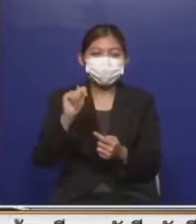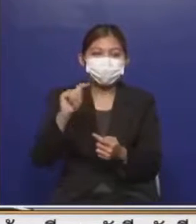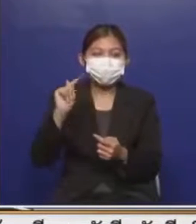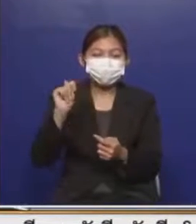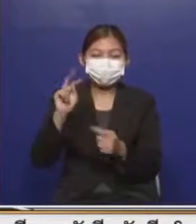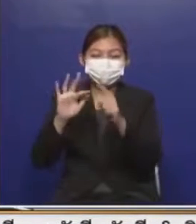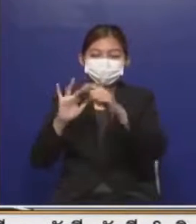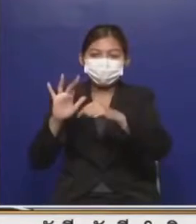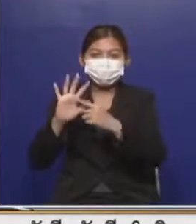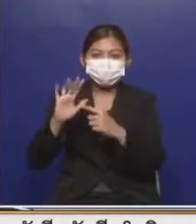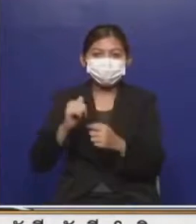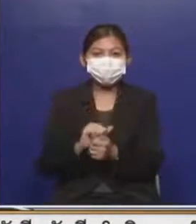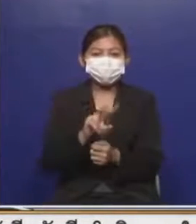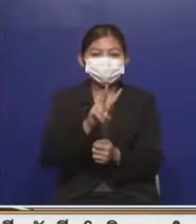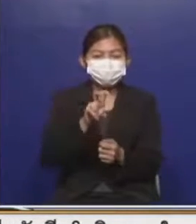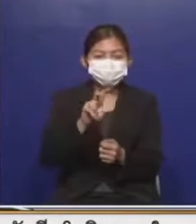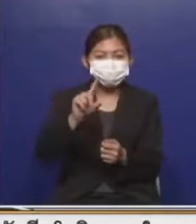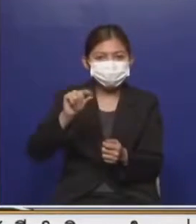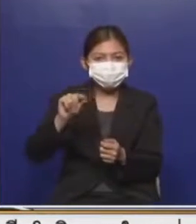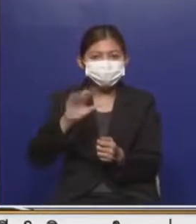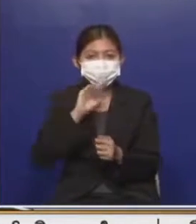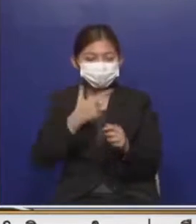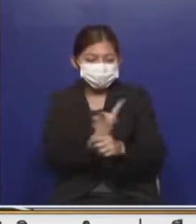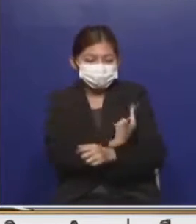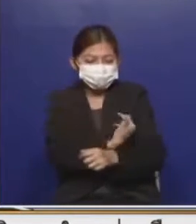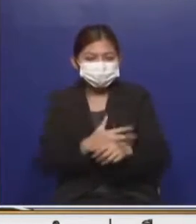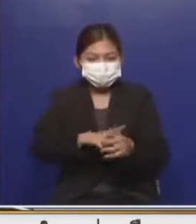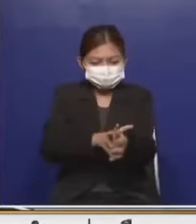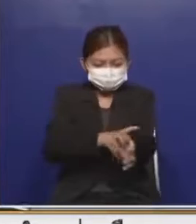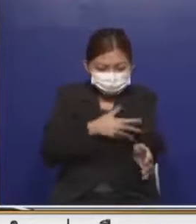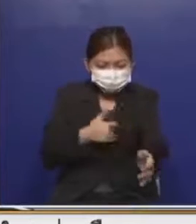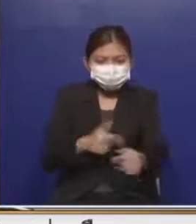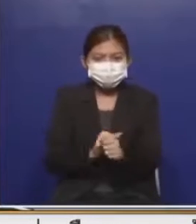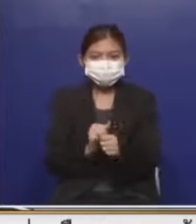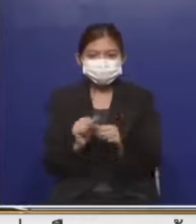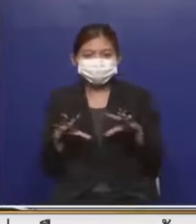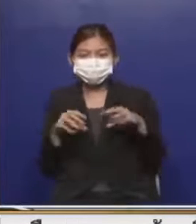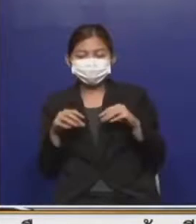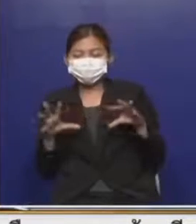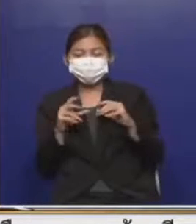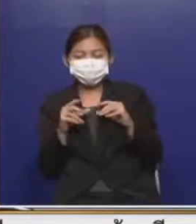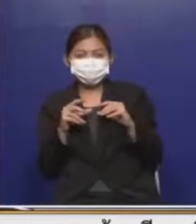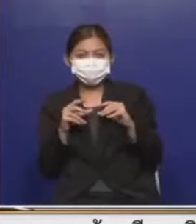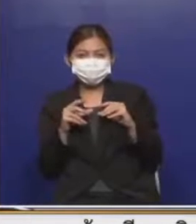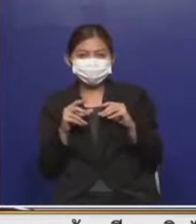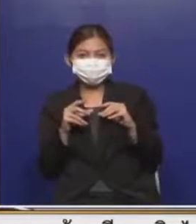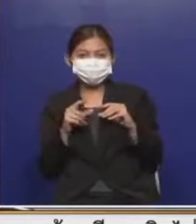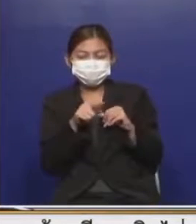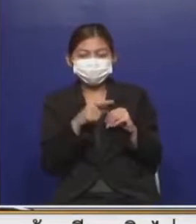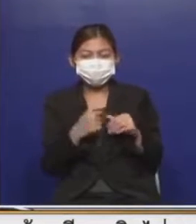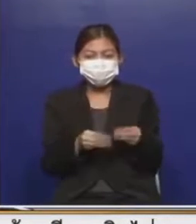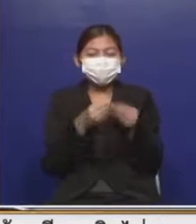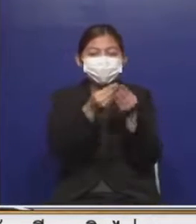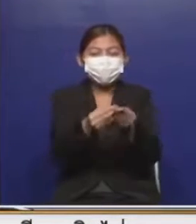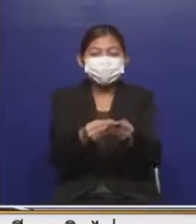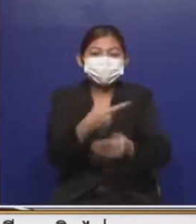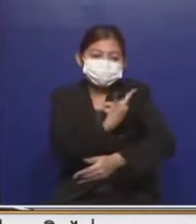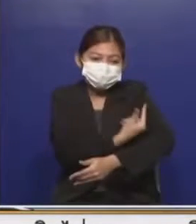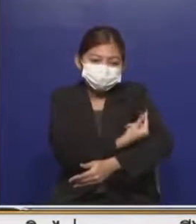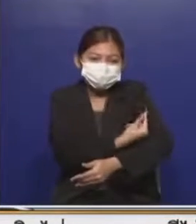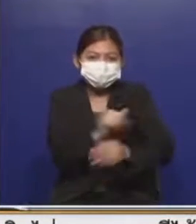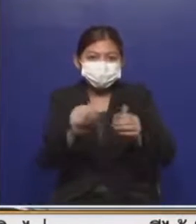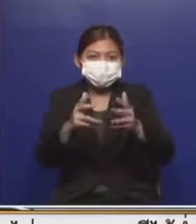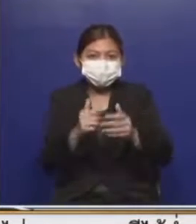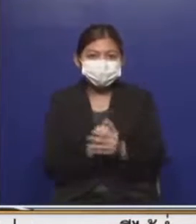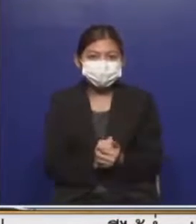เข็ 240พอฉีดช้าไม่ยอมฉีด ปลอยให้เกิดการระบาดลำพังแ่ค่าตรวจ RTPCR